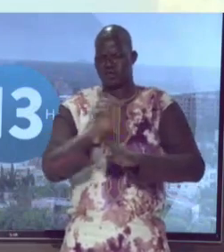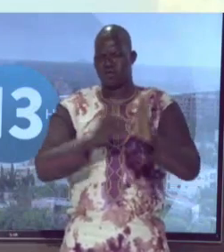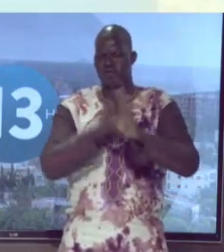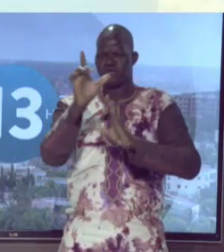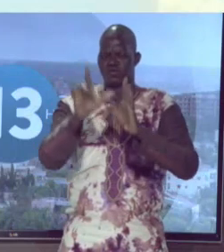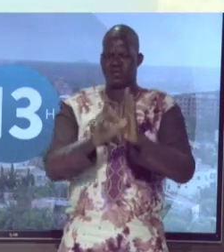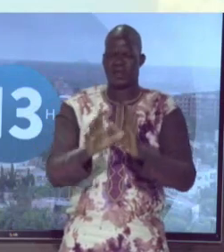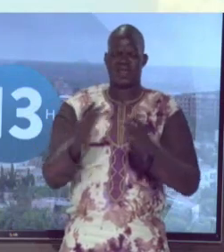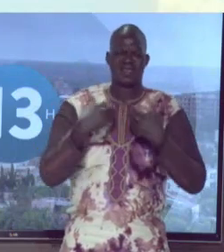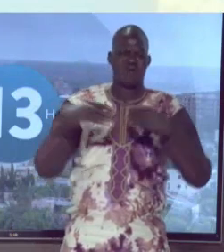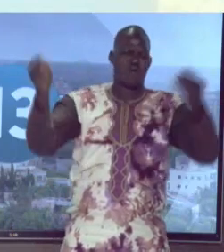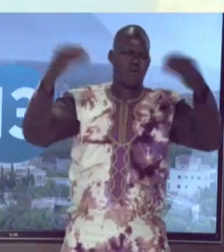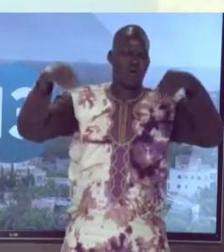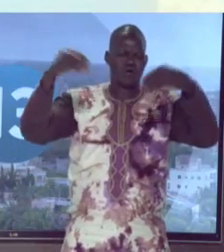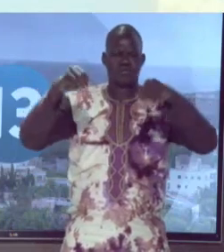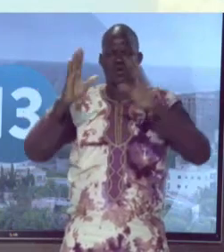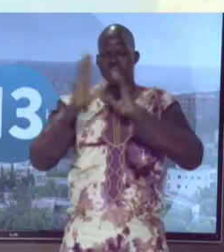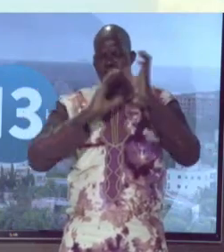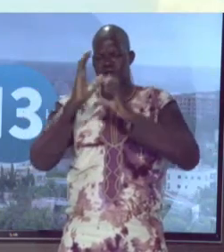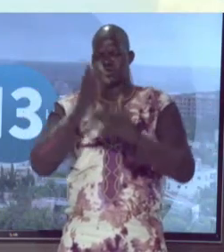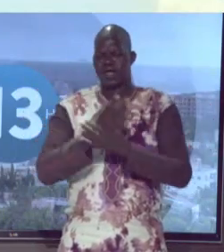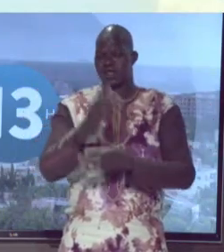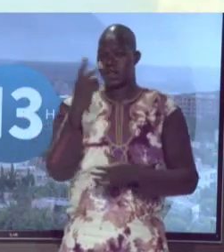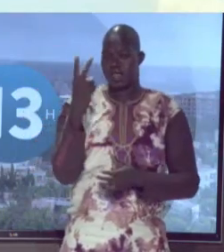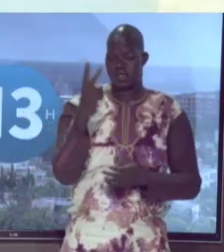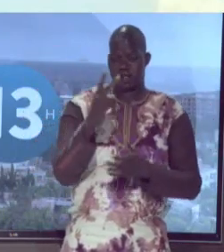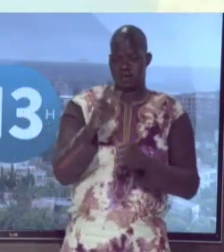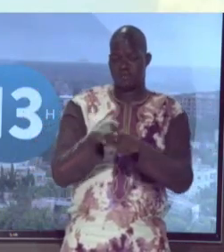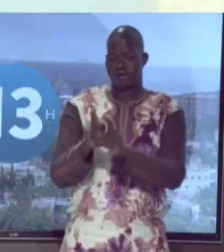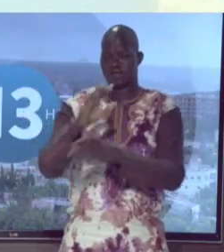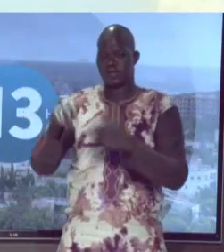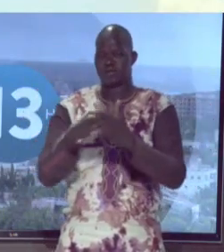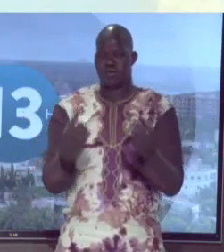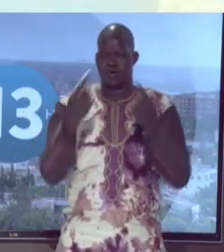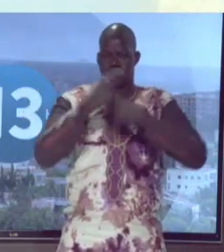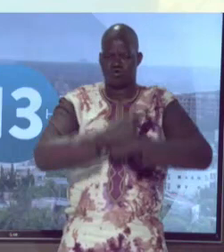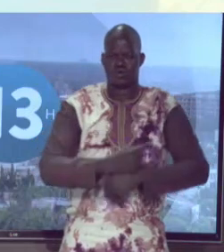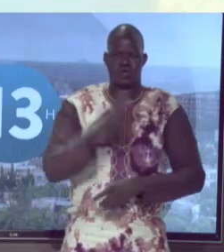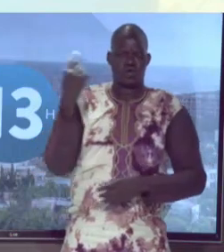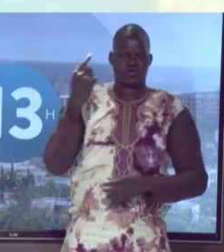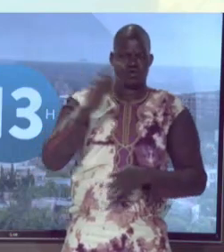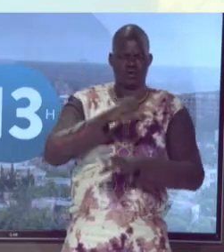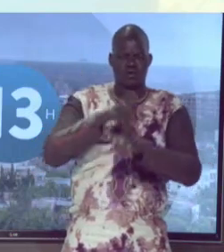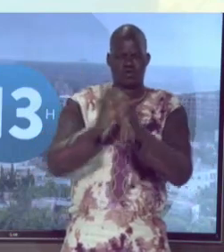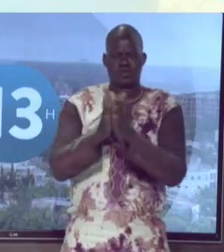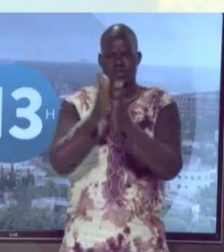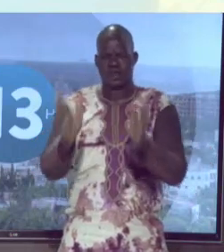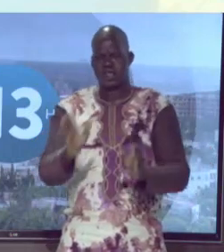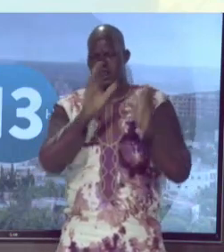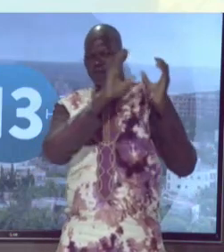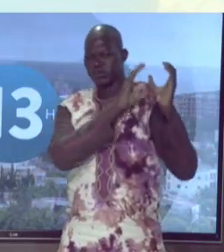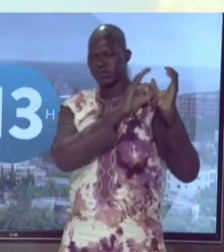avait pratiquement aucune communication entre ces centres. Donc aujourd'hui, on va avoir un seul directeur général qui va avoir la charge